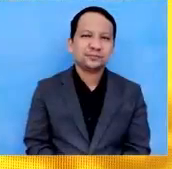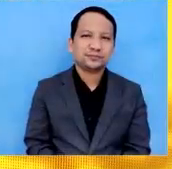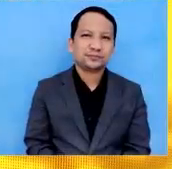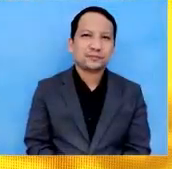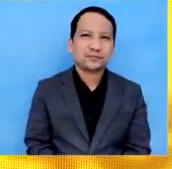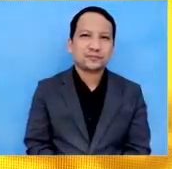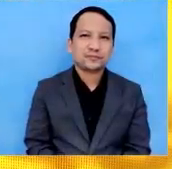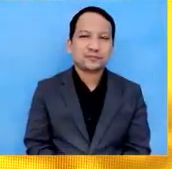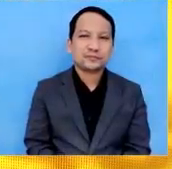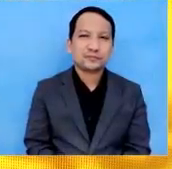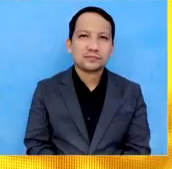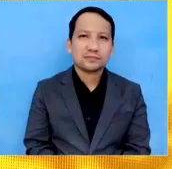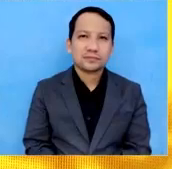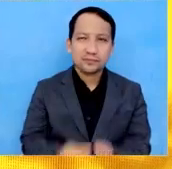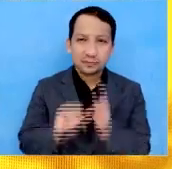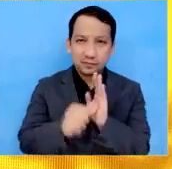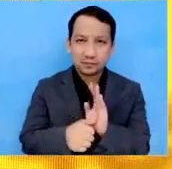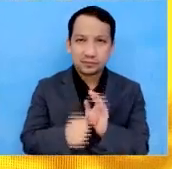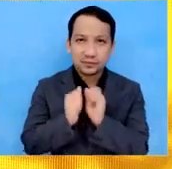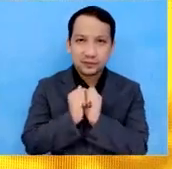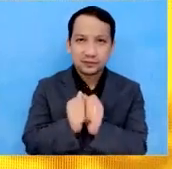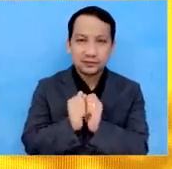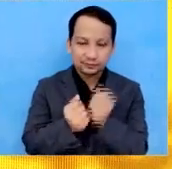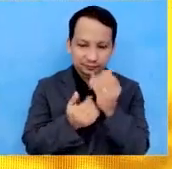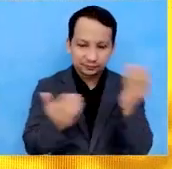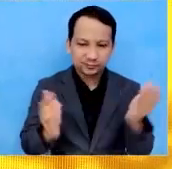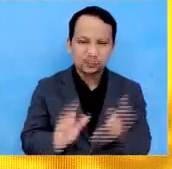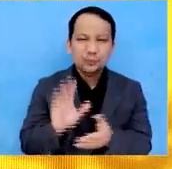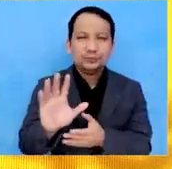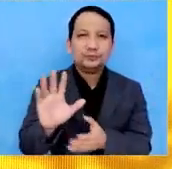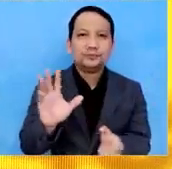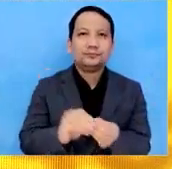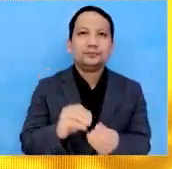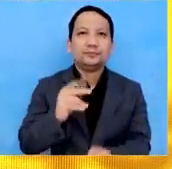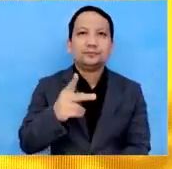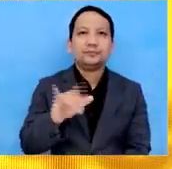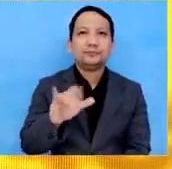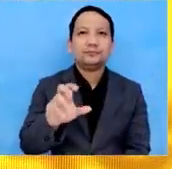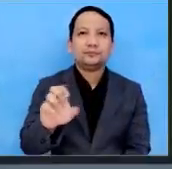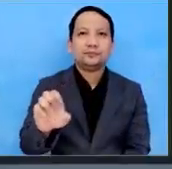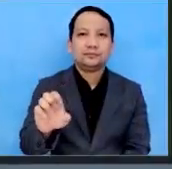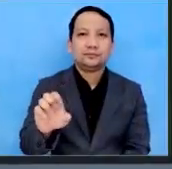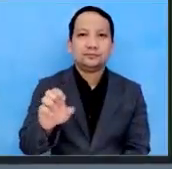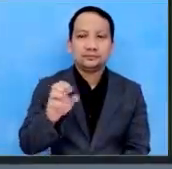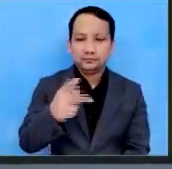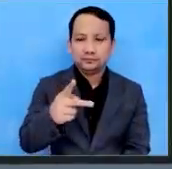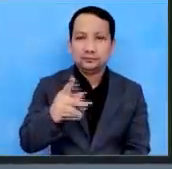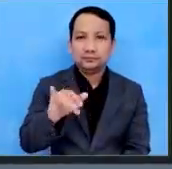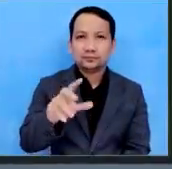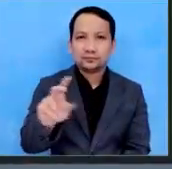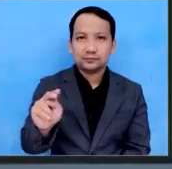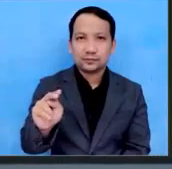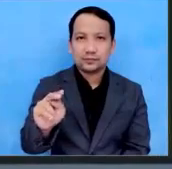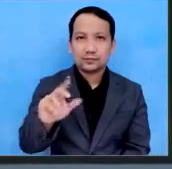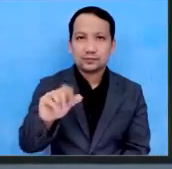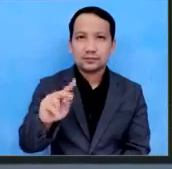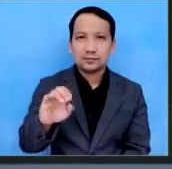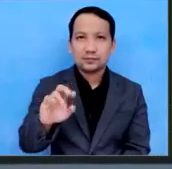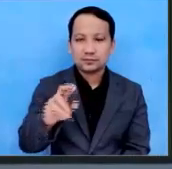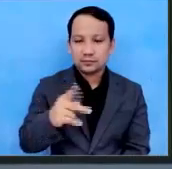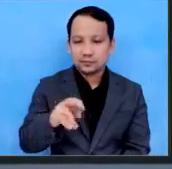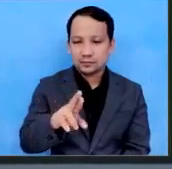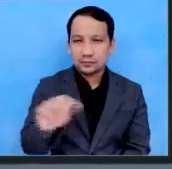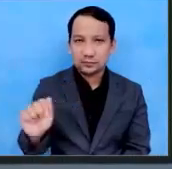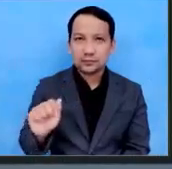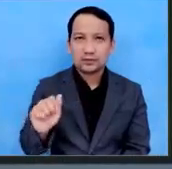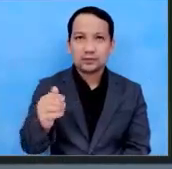Sa puso ito, makakabonding na natin na ang Kalye Queens star na si Kalin, na si Aubrey Caraan. Good morning and welcome morning to